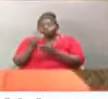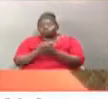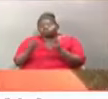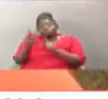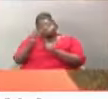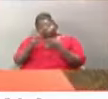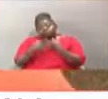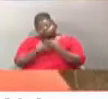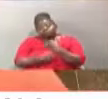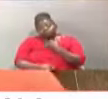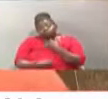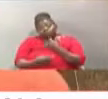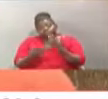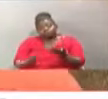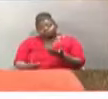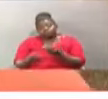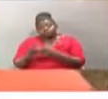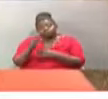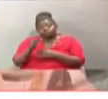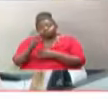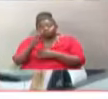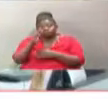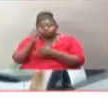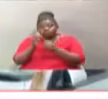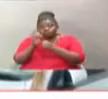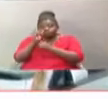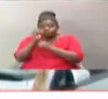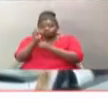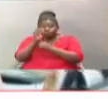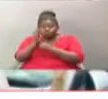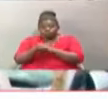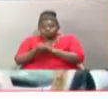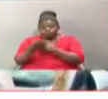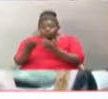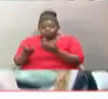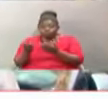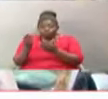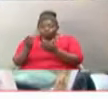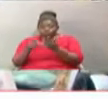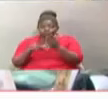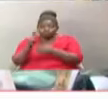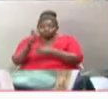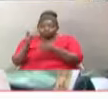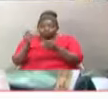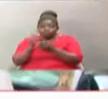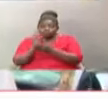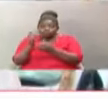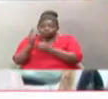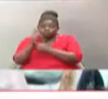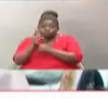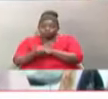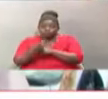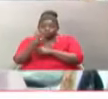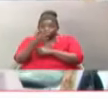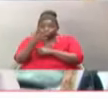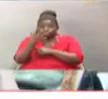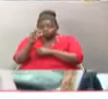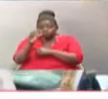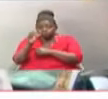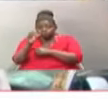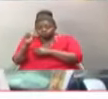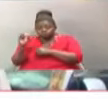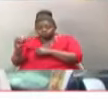baavu ekibiina kino obuntu agumu enkumi nnyagu mu kitundu. Tubadde tutera okutunda ennyama wakati w'omutwalo gumu mu lukumi gumu lukumi bitaano gumu mu enkumi